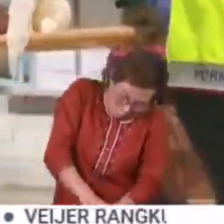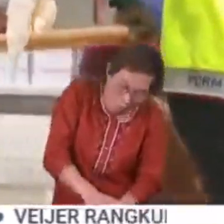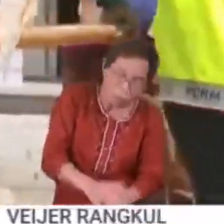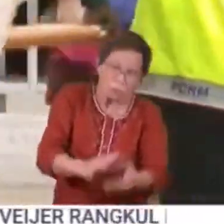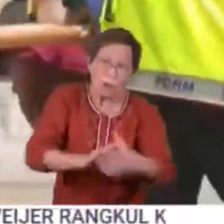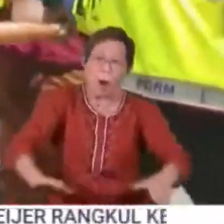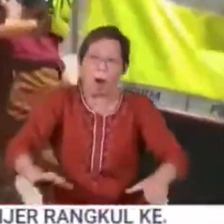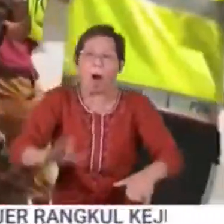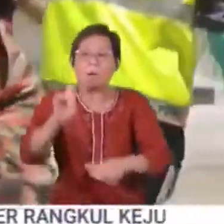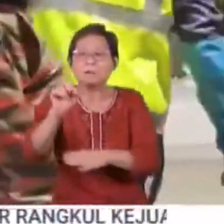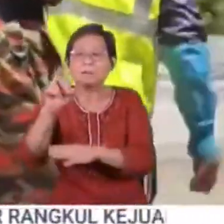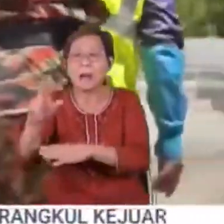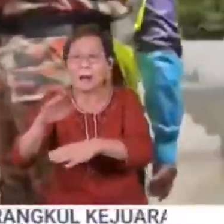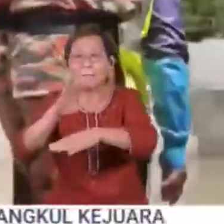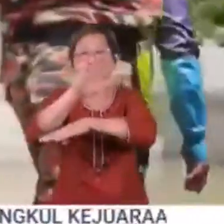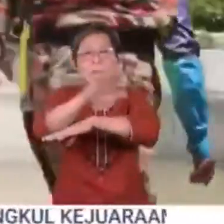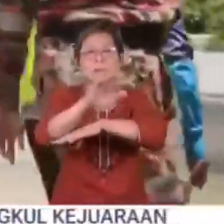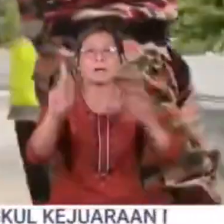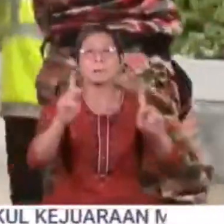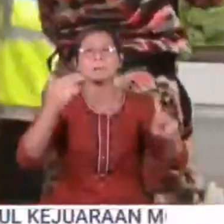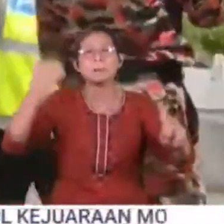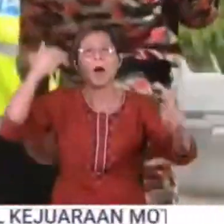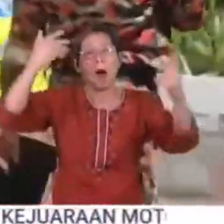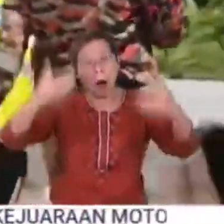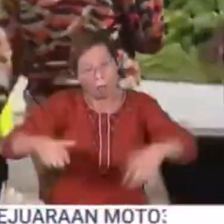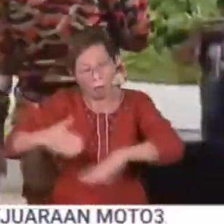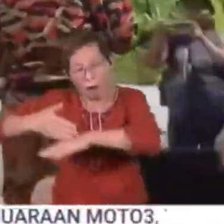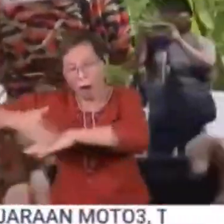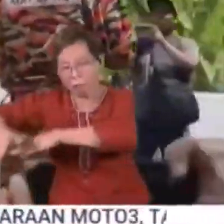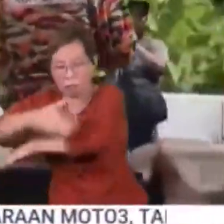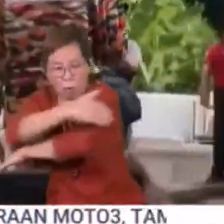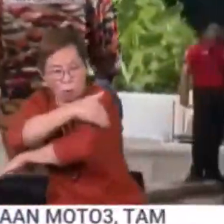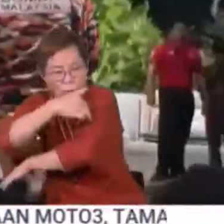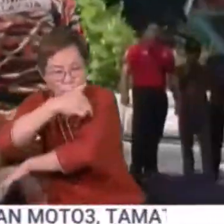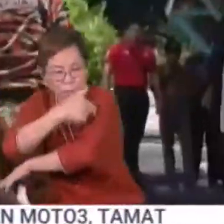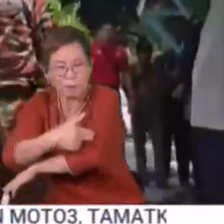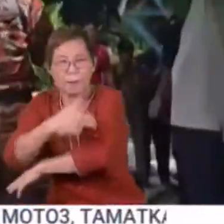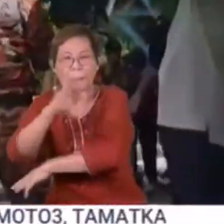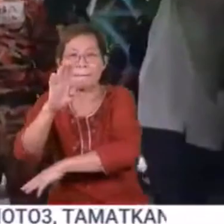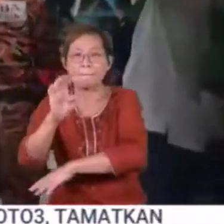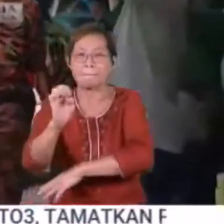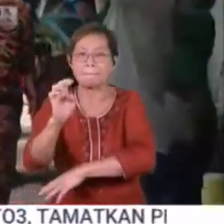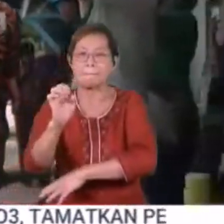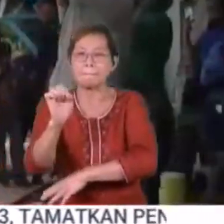diselamatkan pasukan penyelamat pada petang Khamis lalu sebelum dihantar ke Hospital Besut.